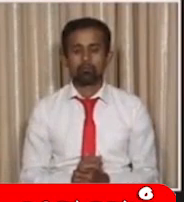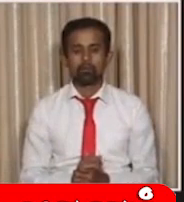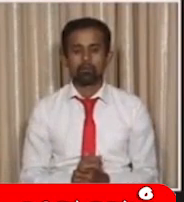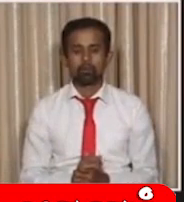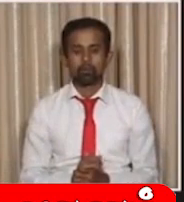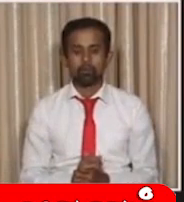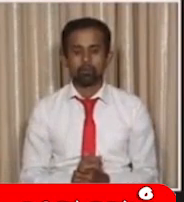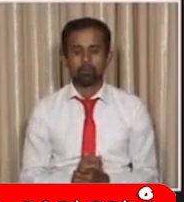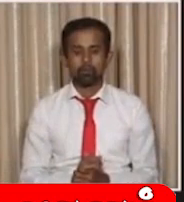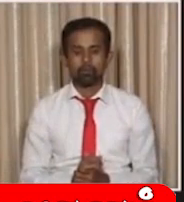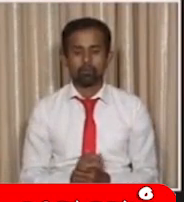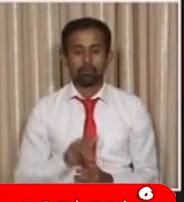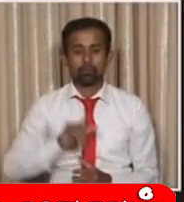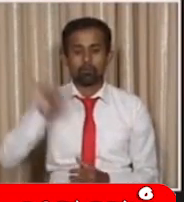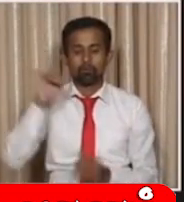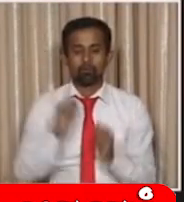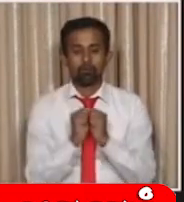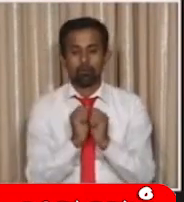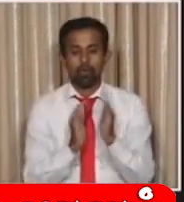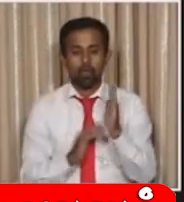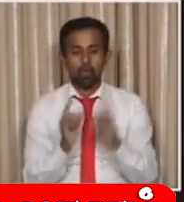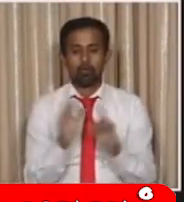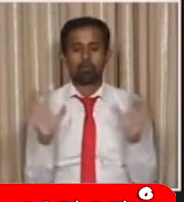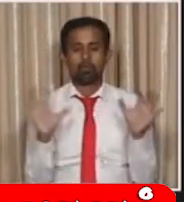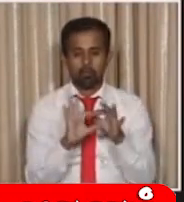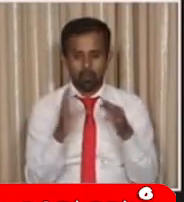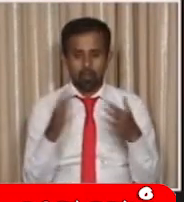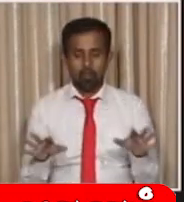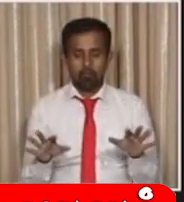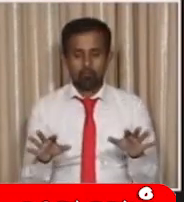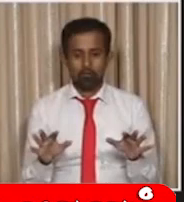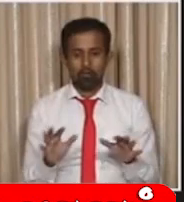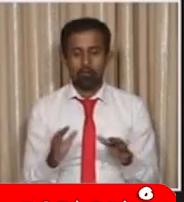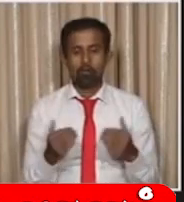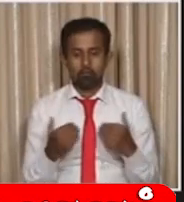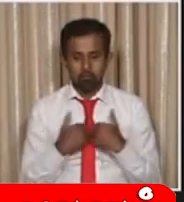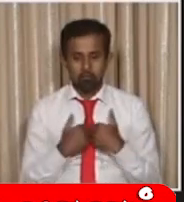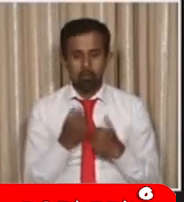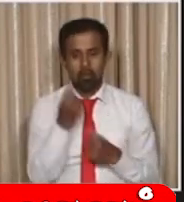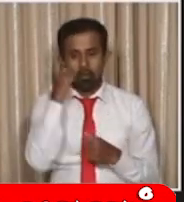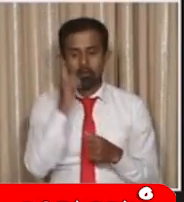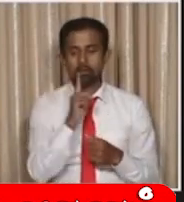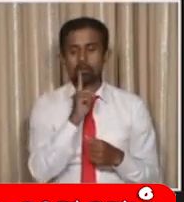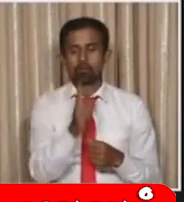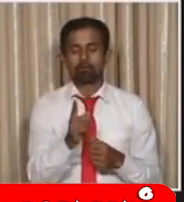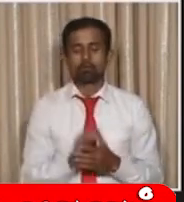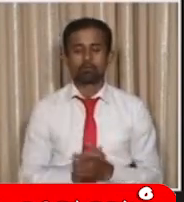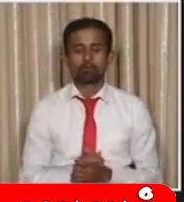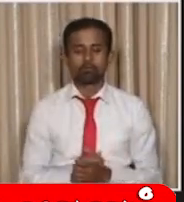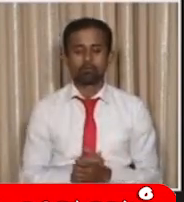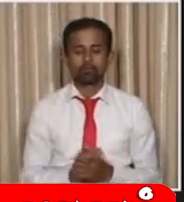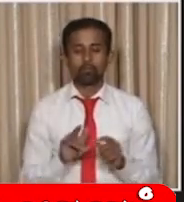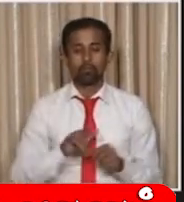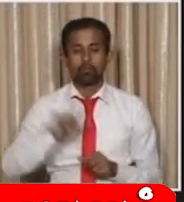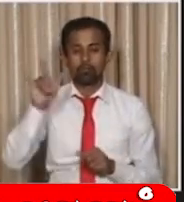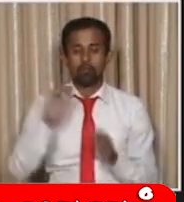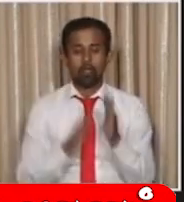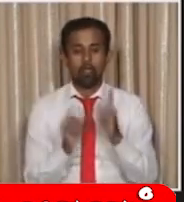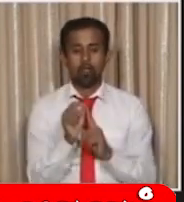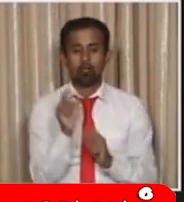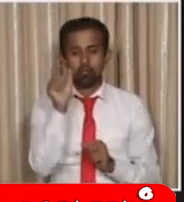வெளிநாட்டு அமைச்சர் இதுல சம்பந்தப்பட்டபடியா நான் இந்த கருத்தை தெரிவிக்கத்தான் போறேன். என்னன்னு சொன்னால் இந்த வெளியுறவுத்துறை அமைச்சர் தொடர்